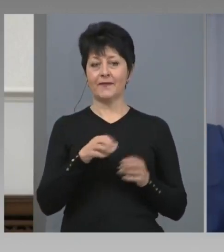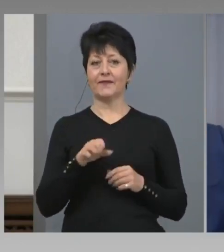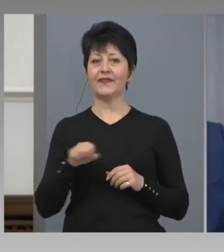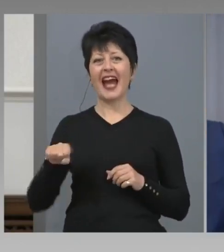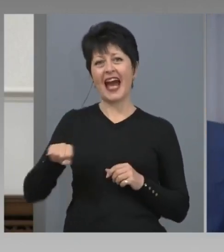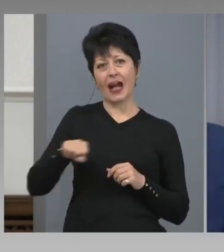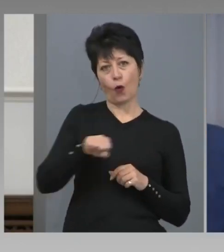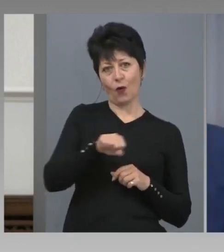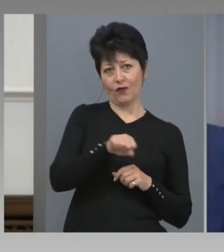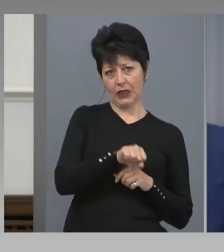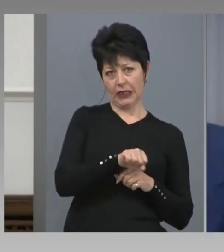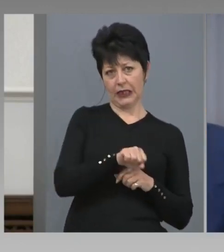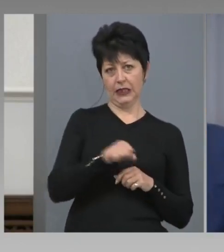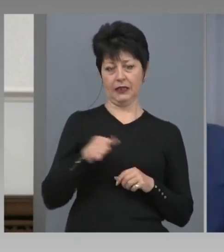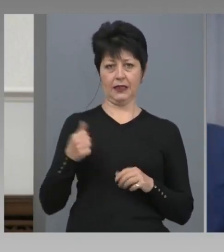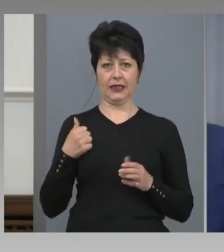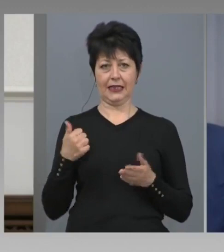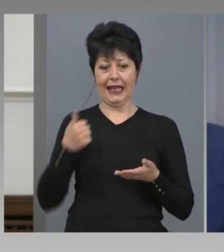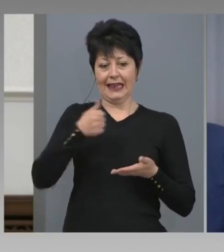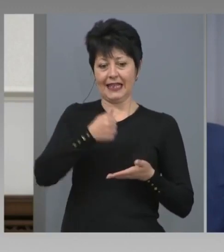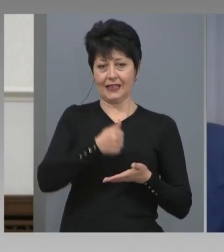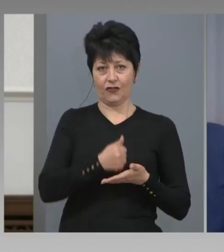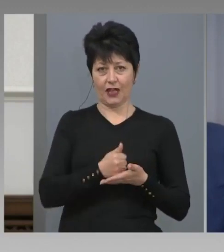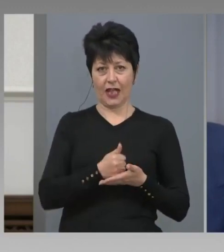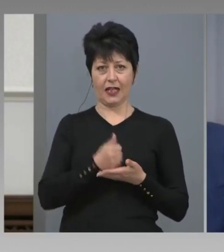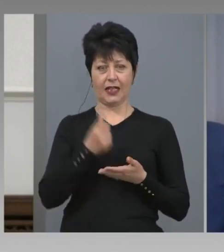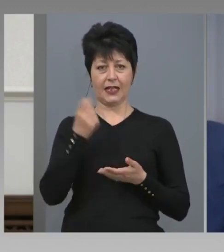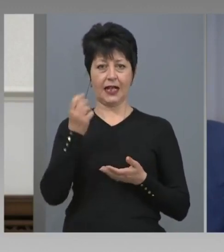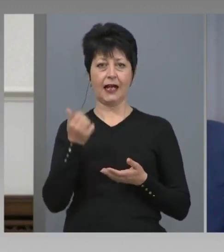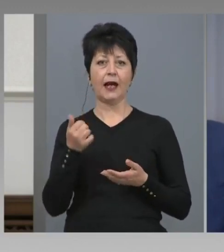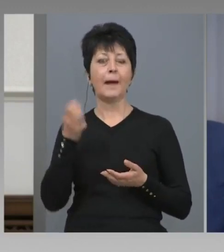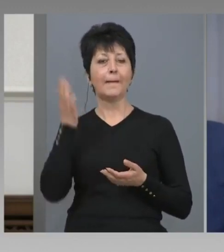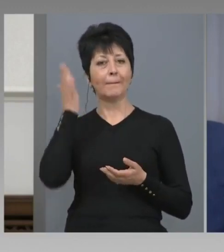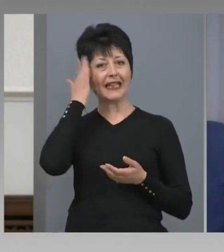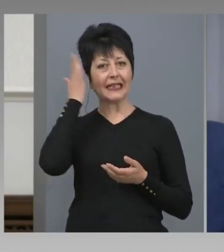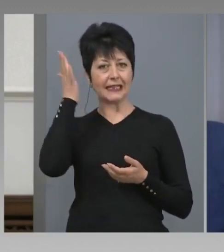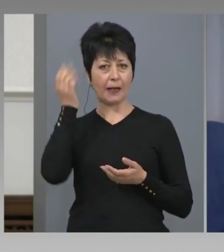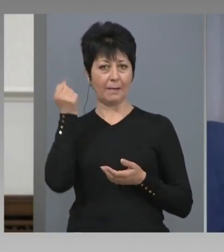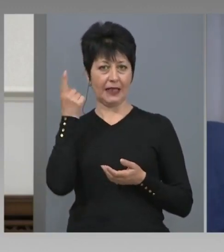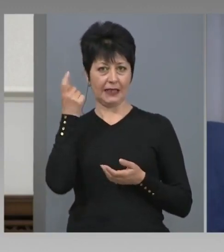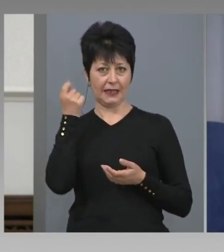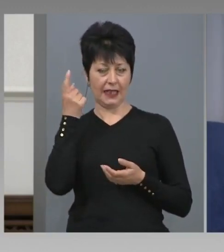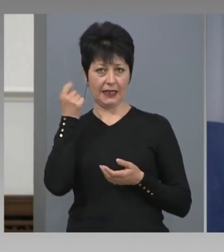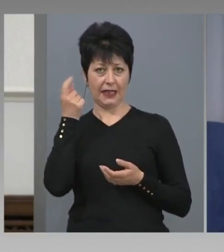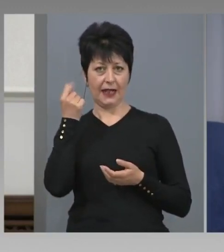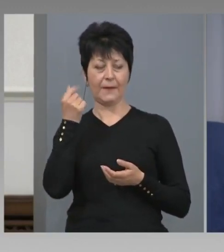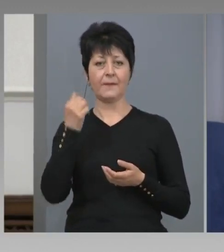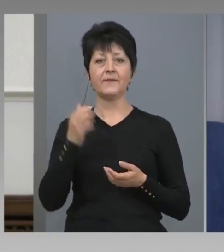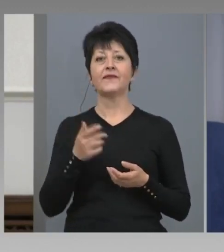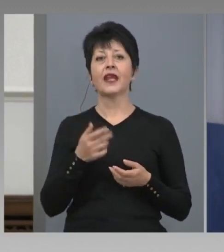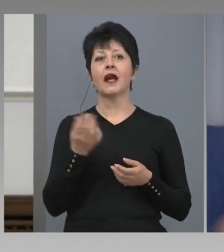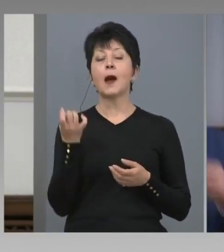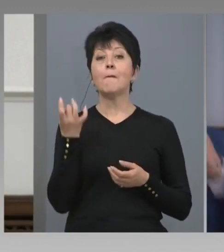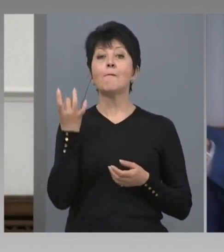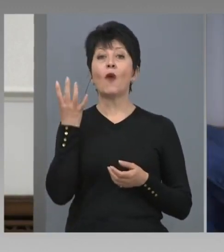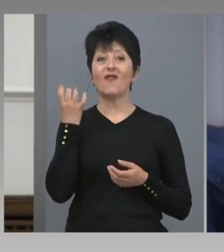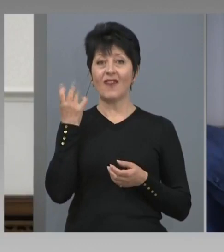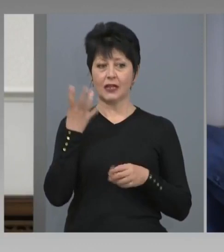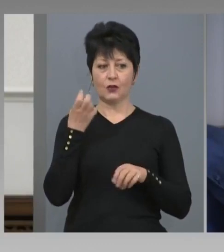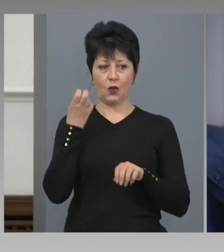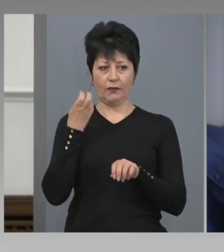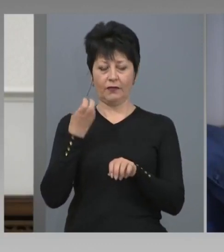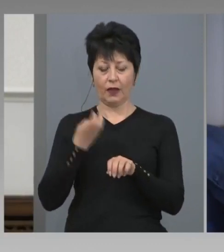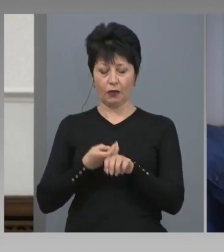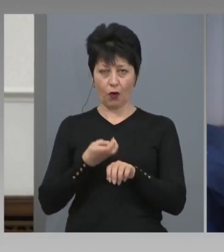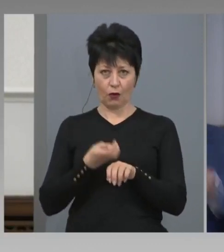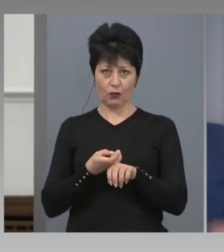Ръководителя на назначение с заповед на министър-председателя на Националния оперативен щаб, професор доктор